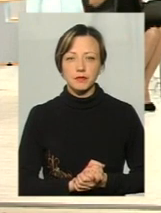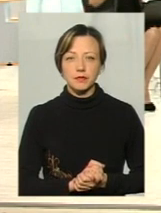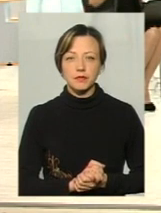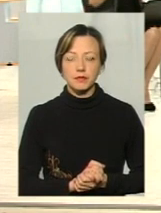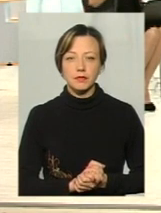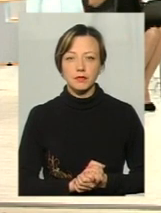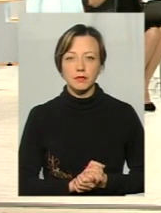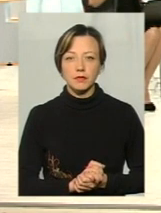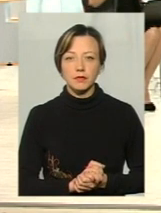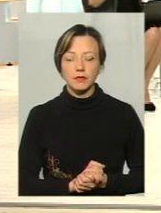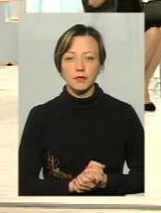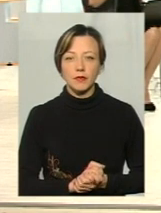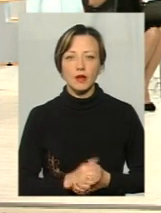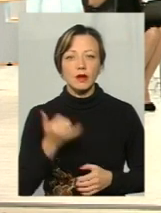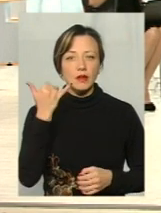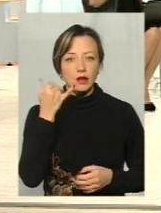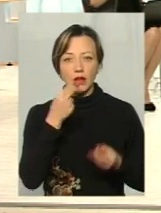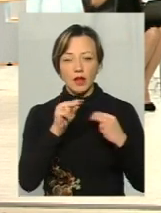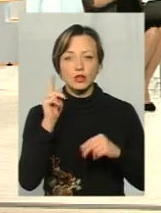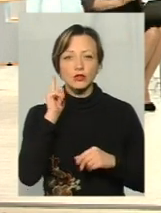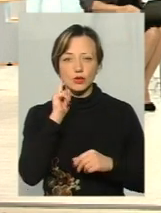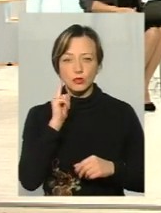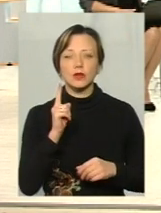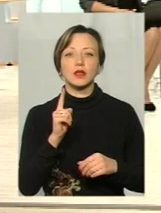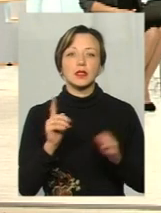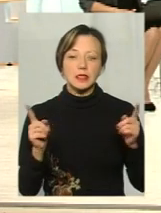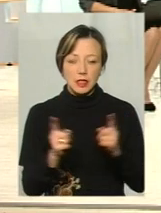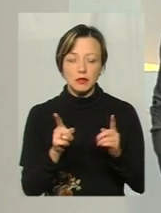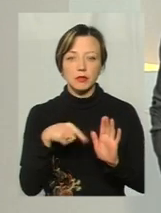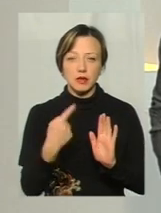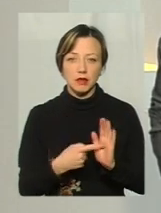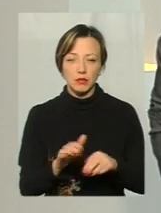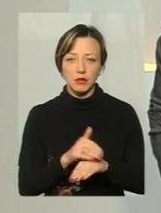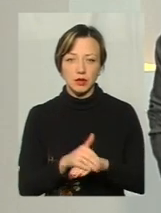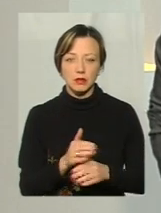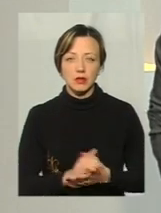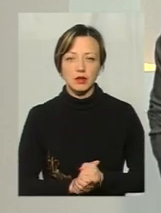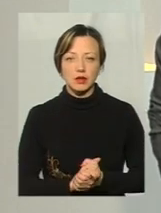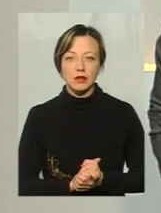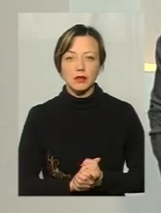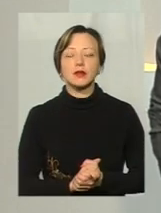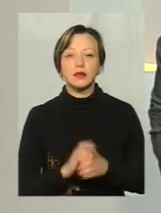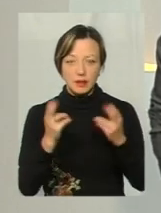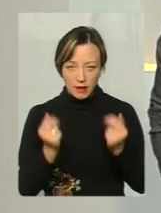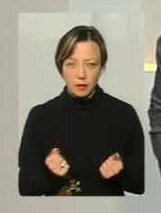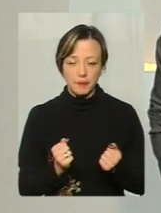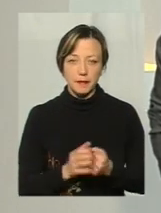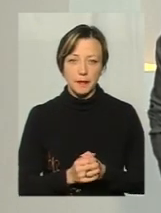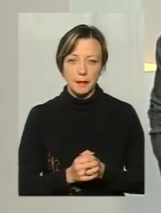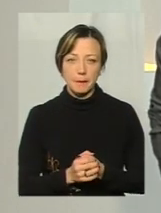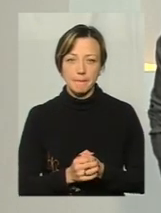проблеми за цим. Так, я не пішов в сторонку, щоб краще було чути. Так, то дуже стисло задайте ваше питання. Можна говорити? Так, так.